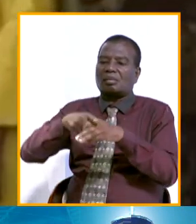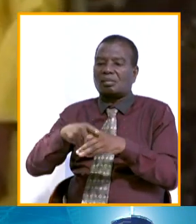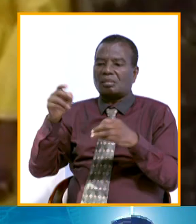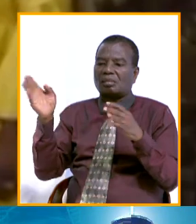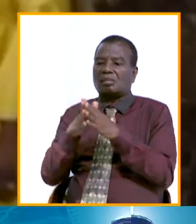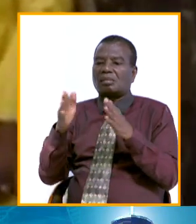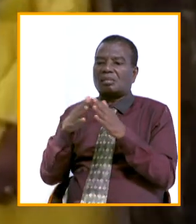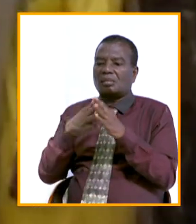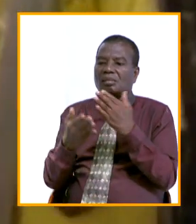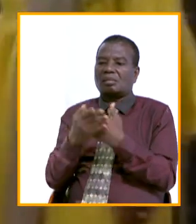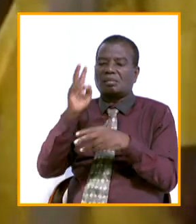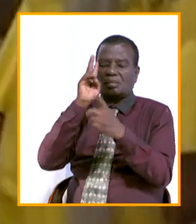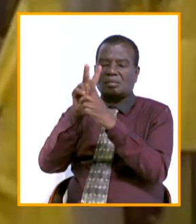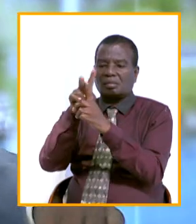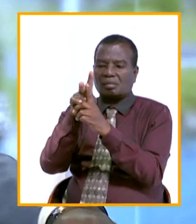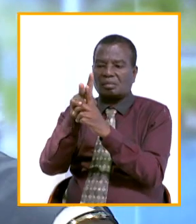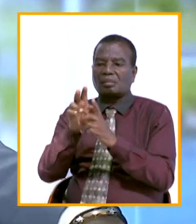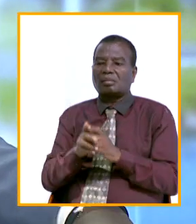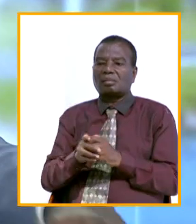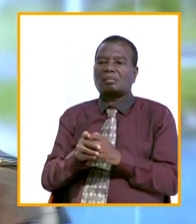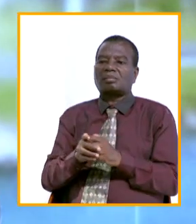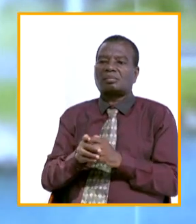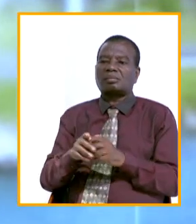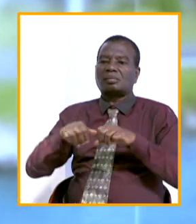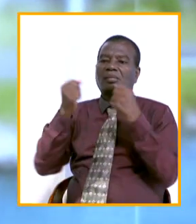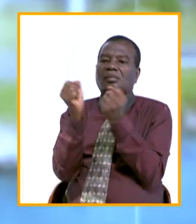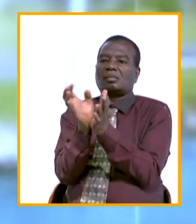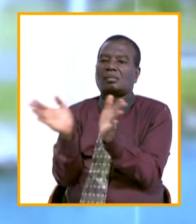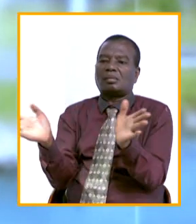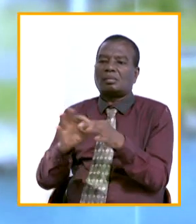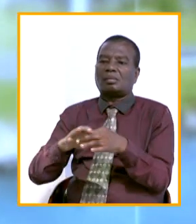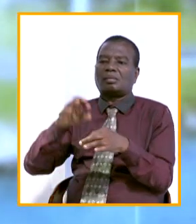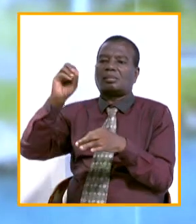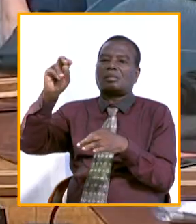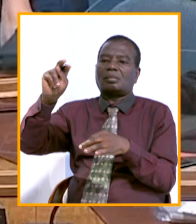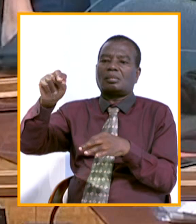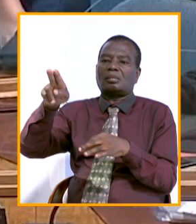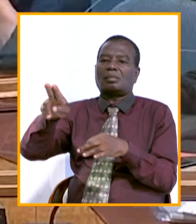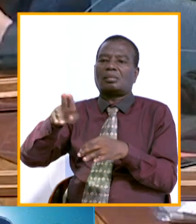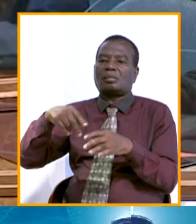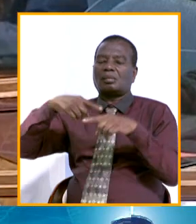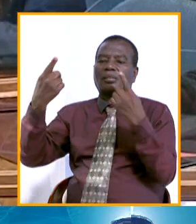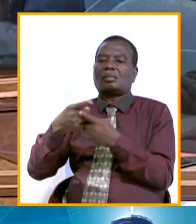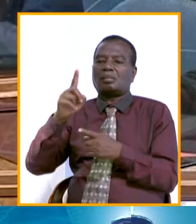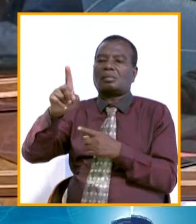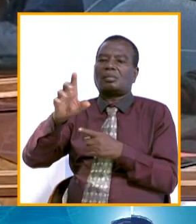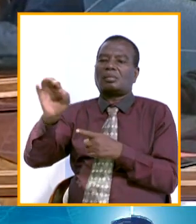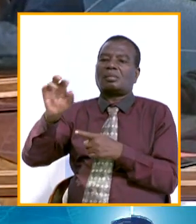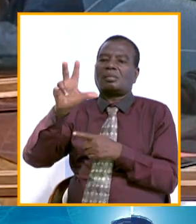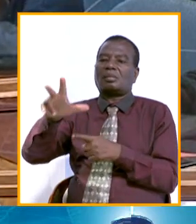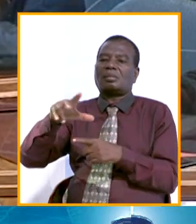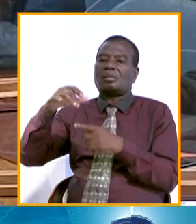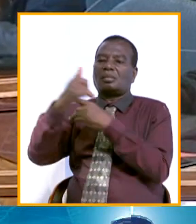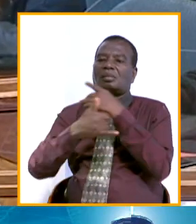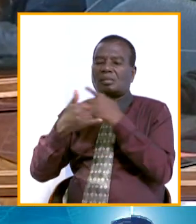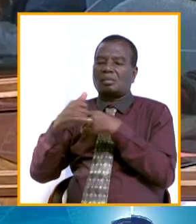à la réunion par visioconférence. L'Assemblée générale de l'ONU, regroupant 193 États, a adopté